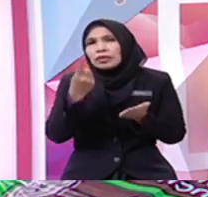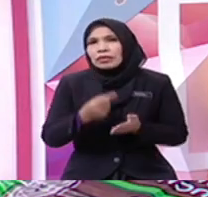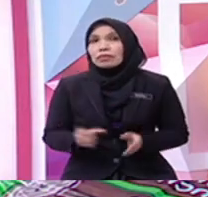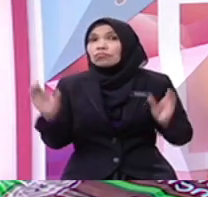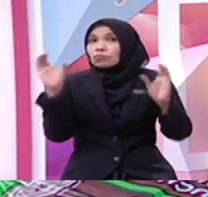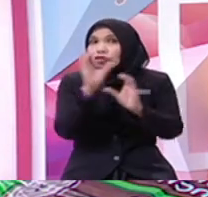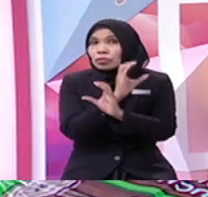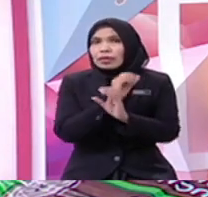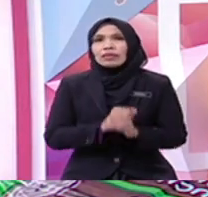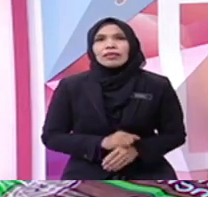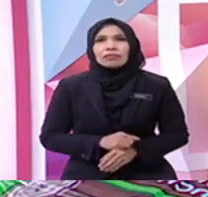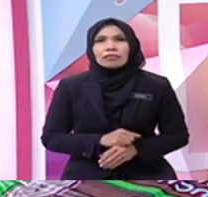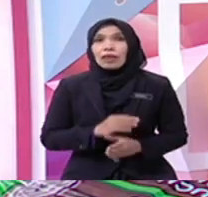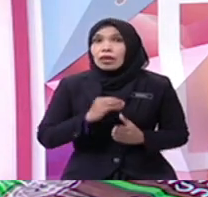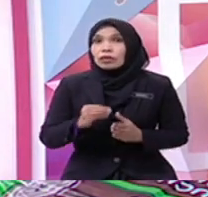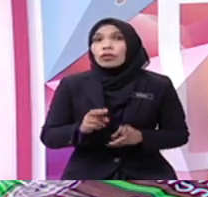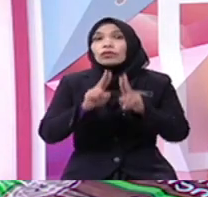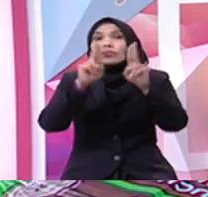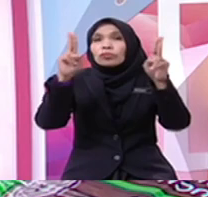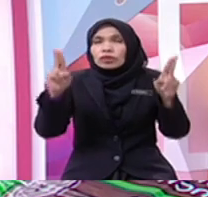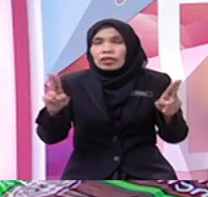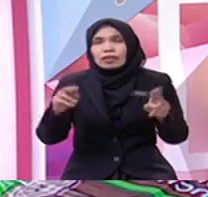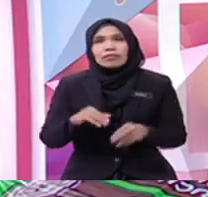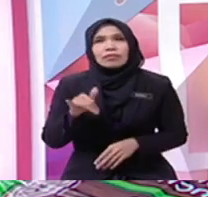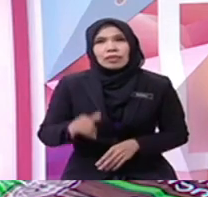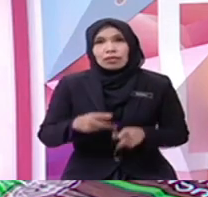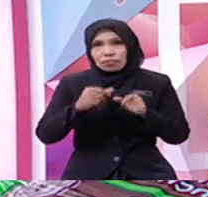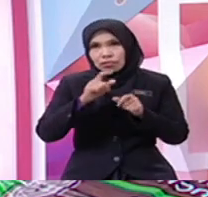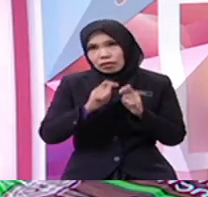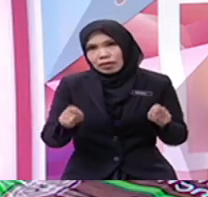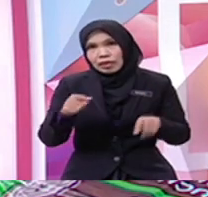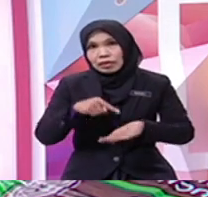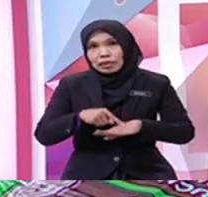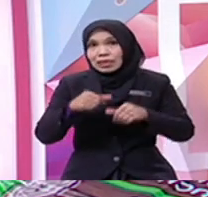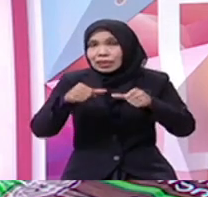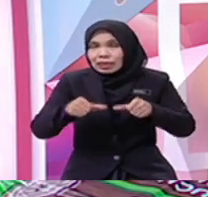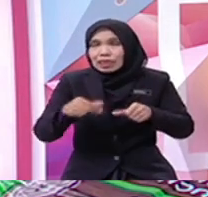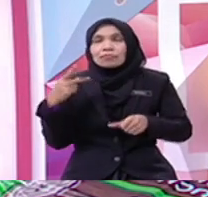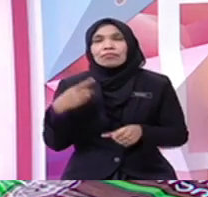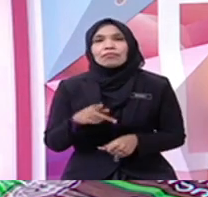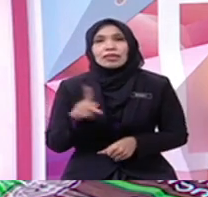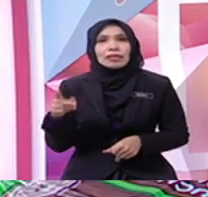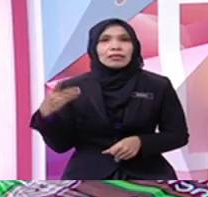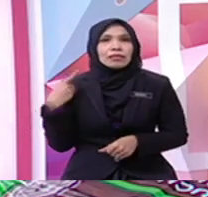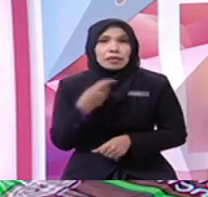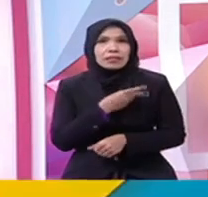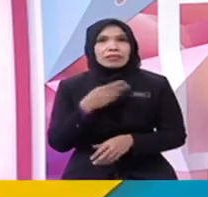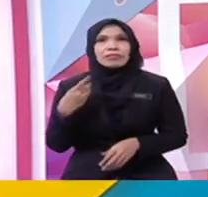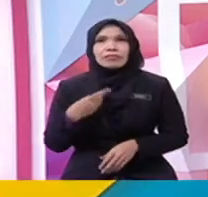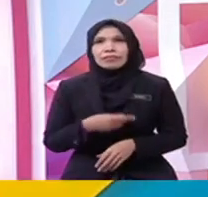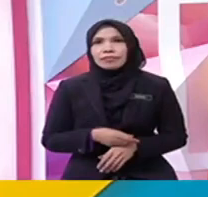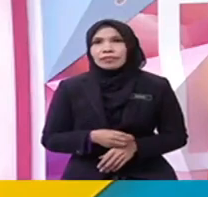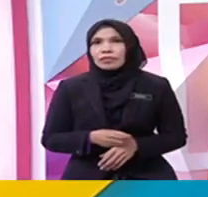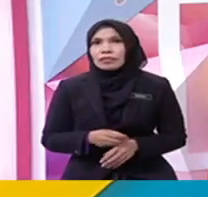yang telah ditetapkan kepada kitab-kitab fiqih secara positif mungkin Contohnya seperti sekarang pen demikian